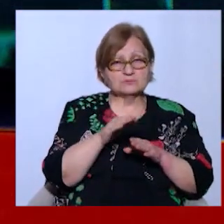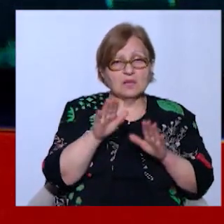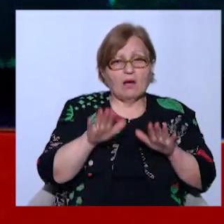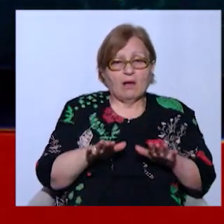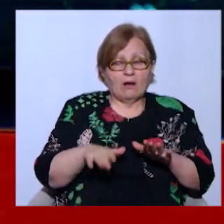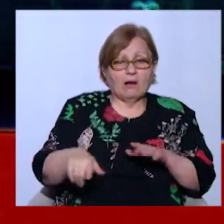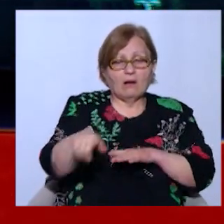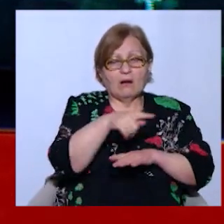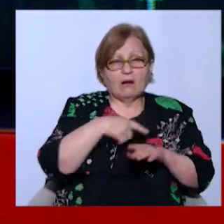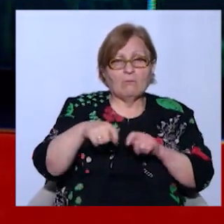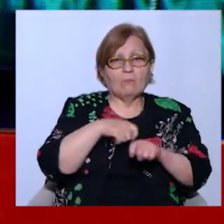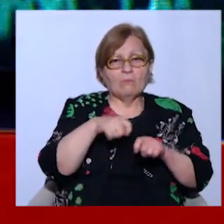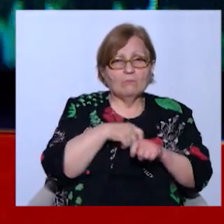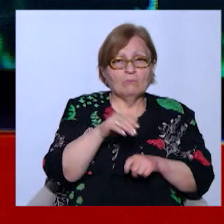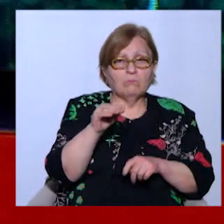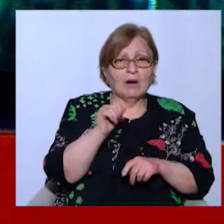ანუ კითხულობ რას?